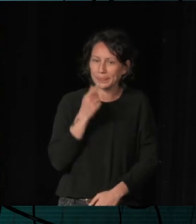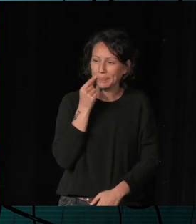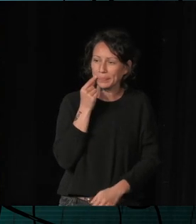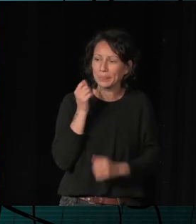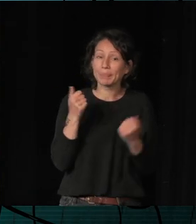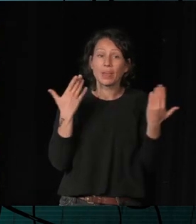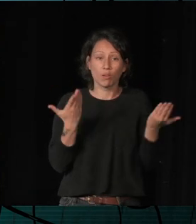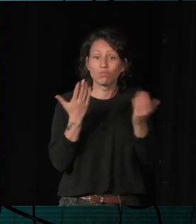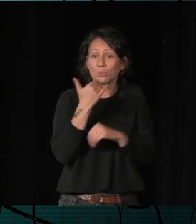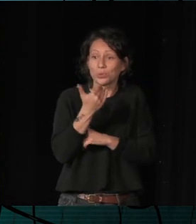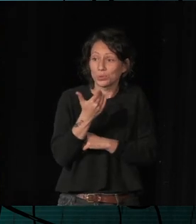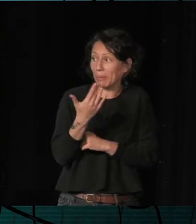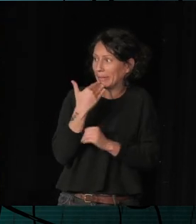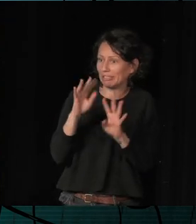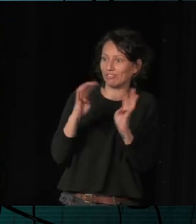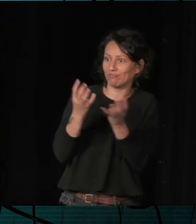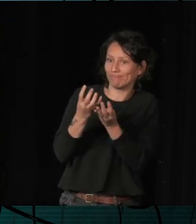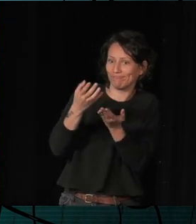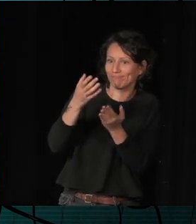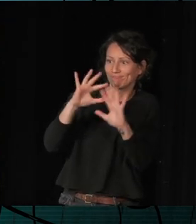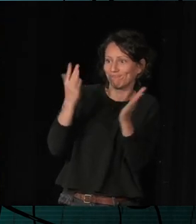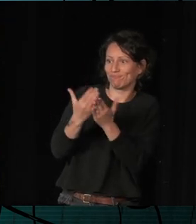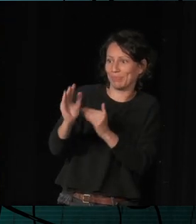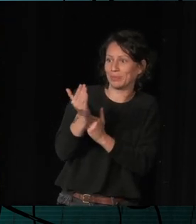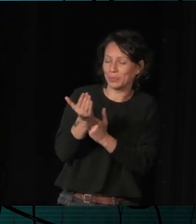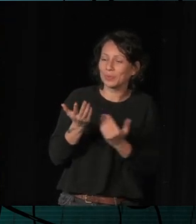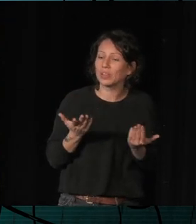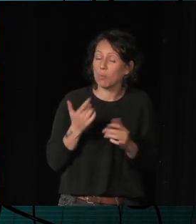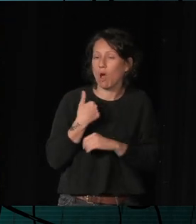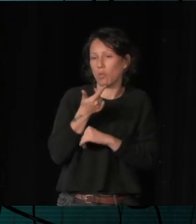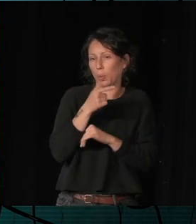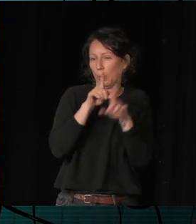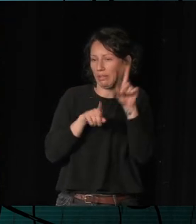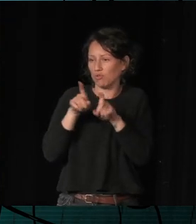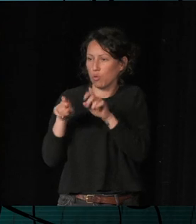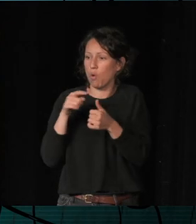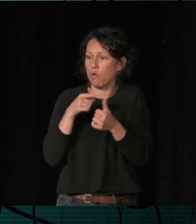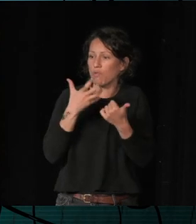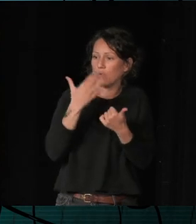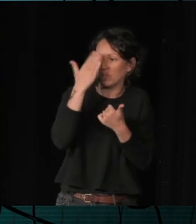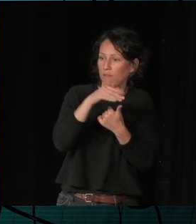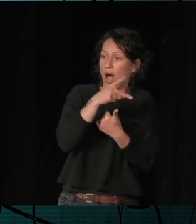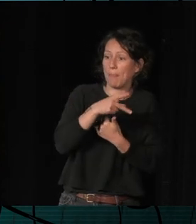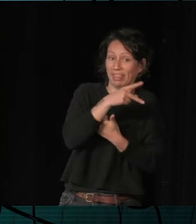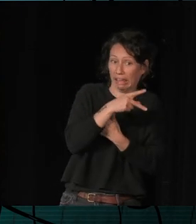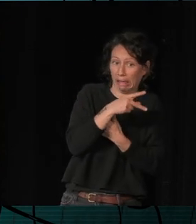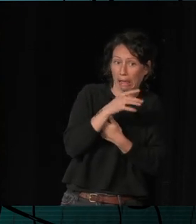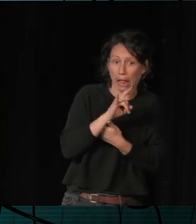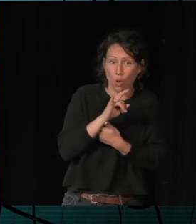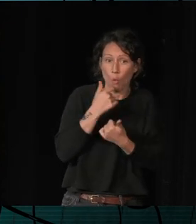Bonjour, merci beaucoup pour cette table ronde. Moi, j'avais deux questions. La première, je voulais savoir ce que Patrick Helio pensait de Detention. Ah, on n'a pas le temps.